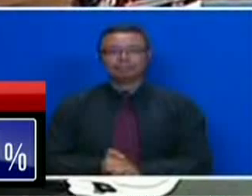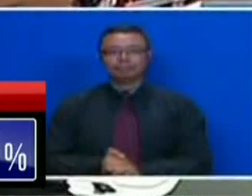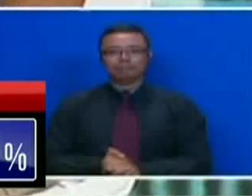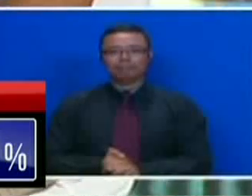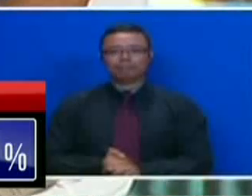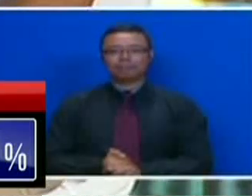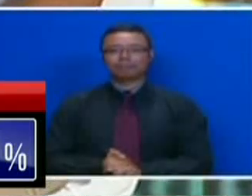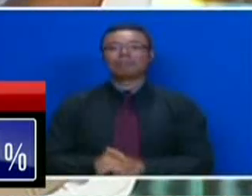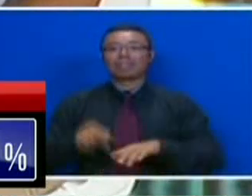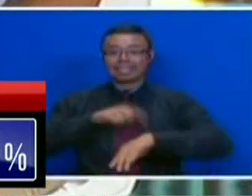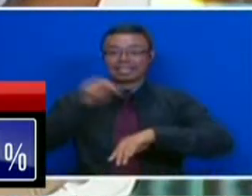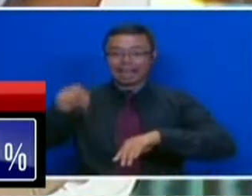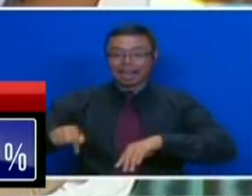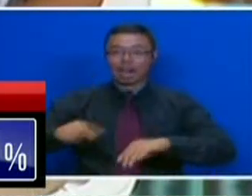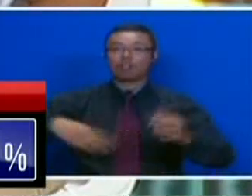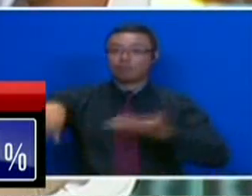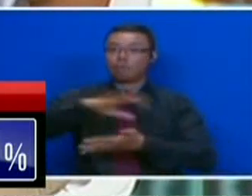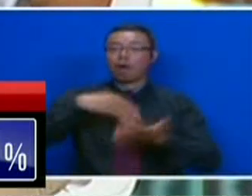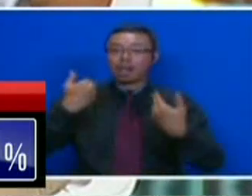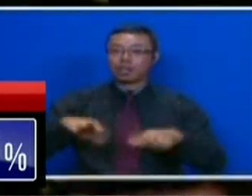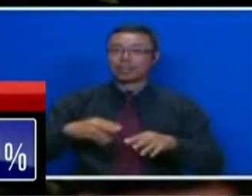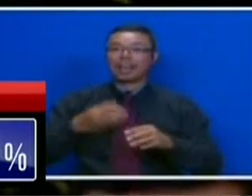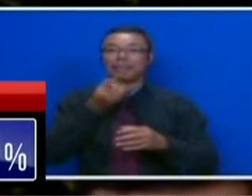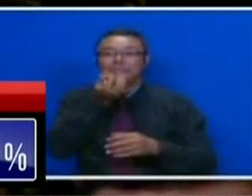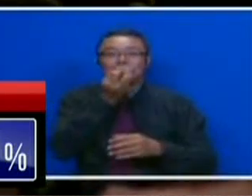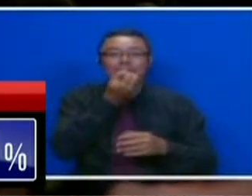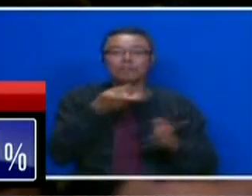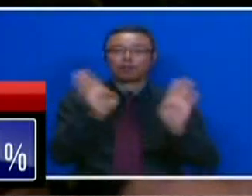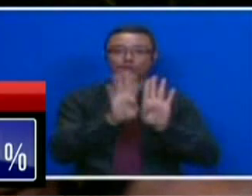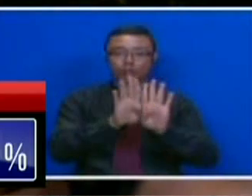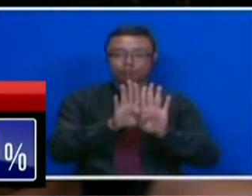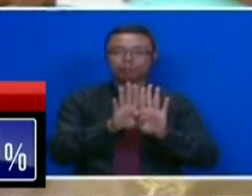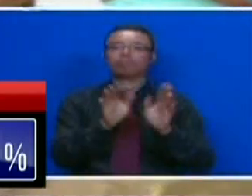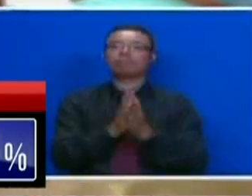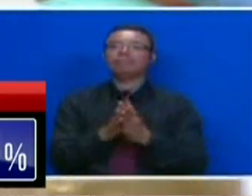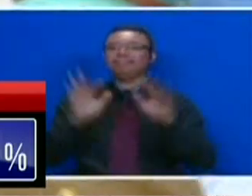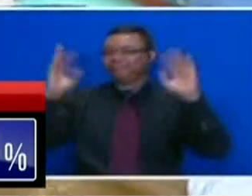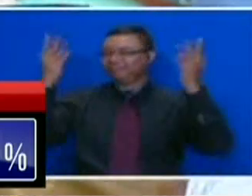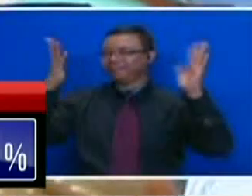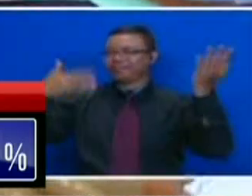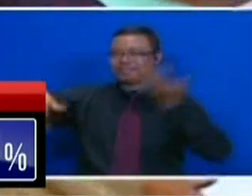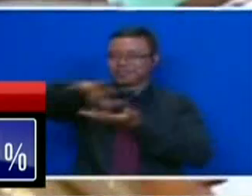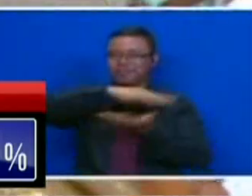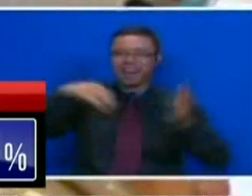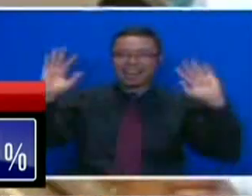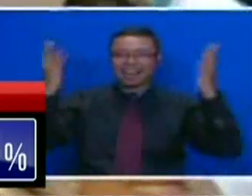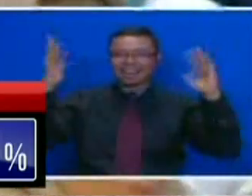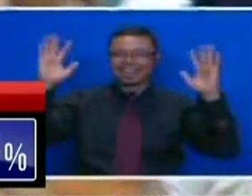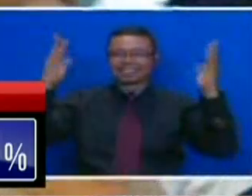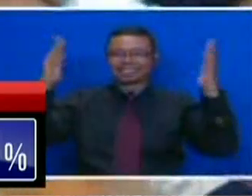duduk sekarang ua sudah Menan perataan penutup jadi saya persilakan Tepuk tangan untuk para